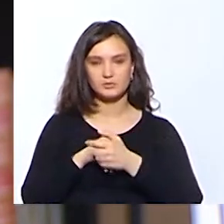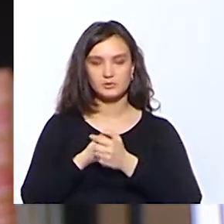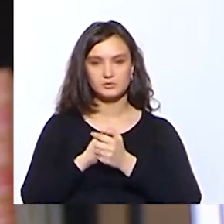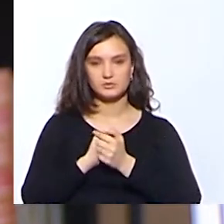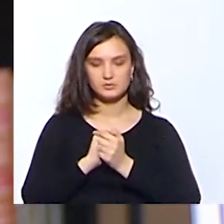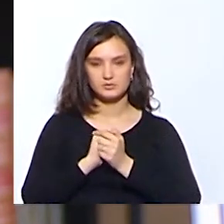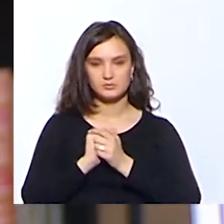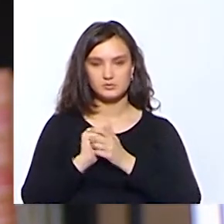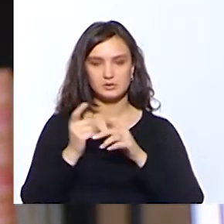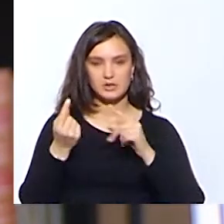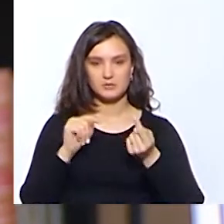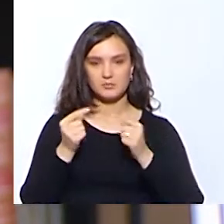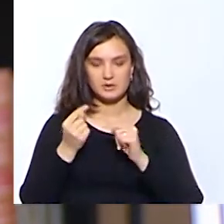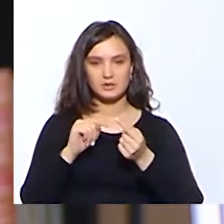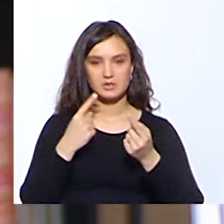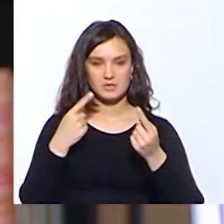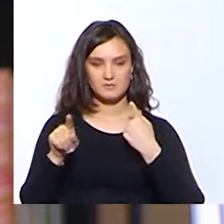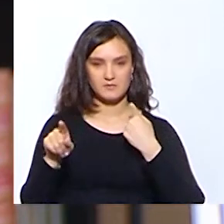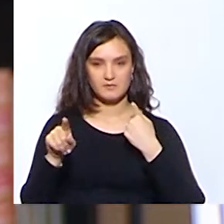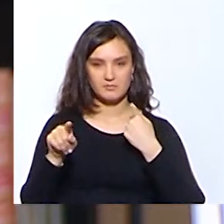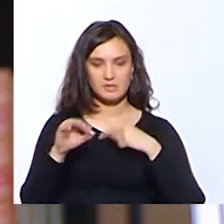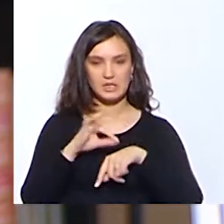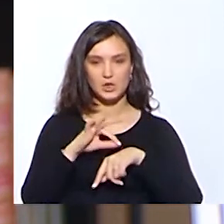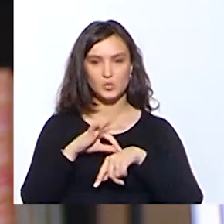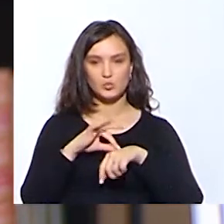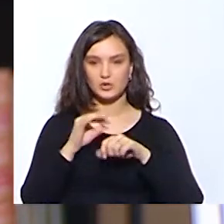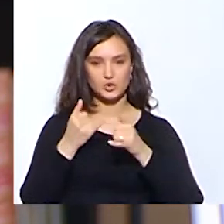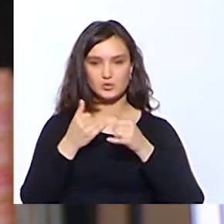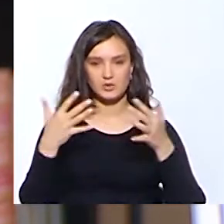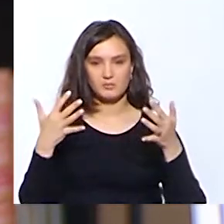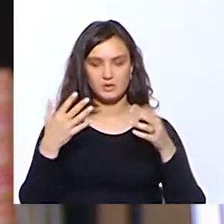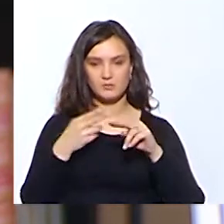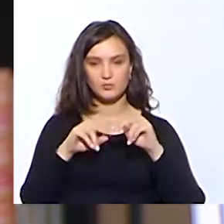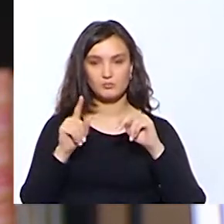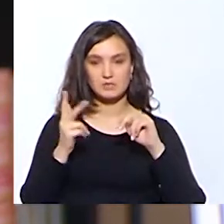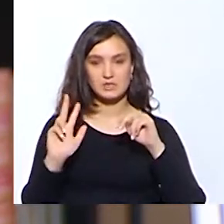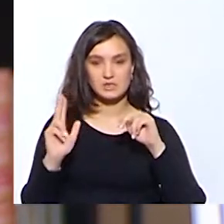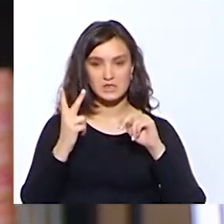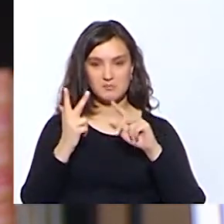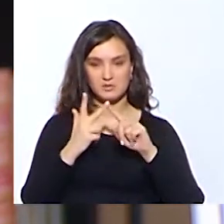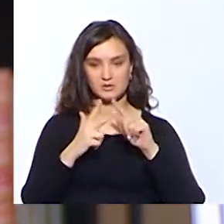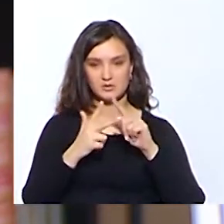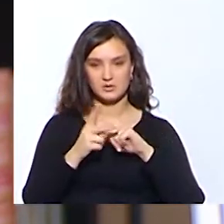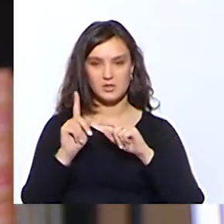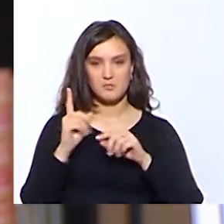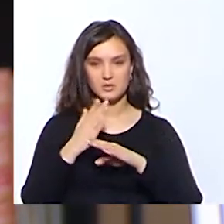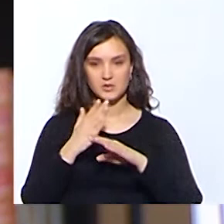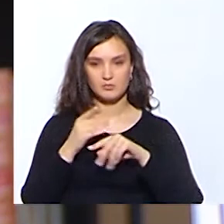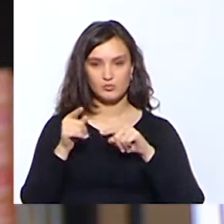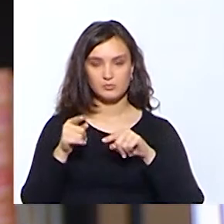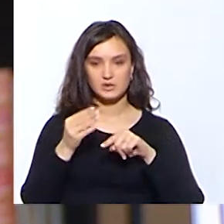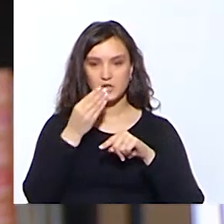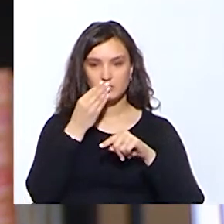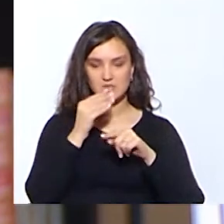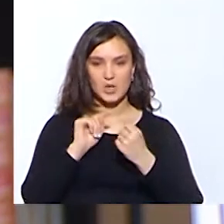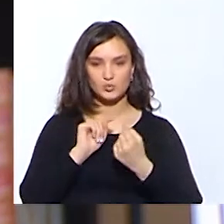პროდუქტების აუტანლობის ერთმანეთისაგან განსხვავება კლინიკურად შეუძლებელია. სამი ვარიანტი არსებობს. ანუ